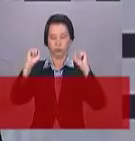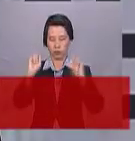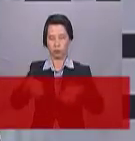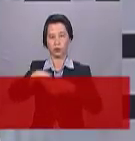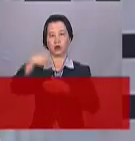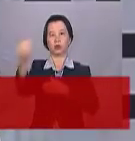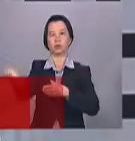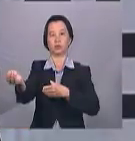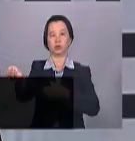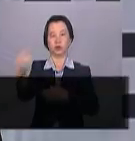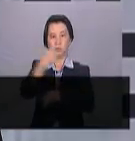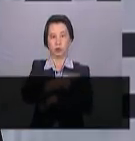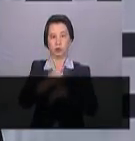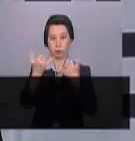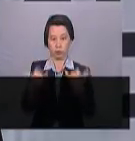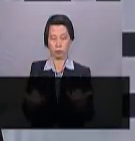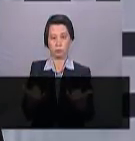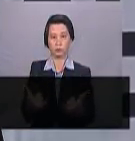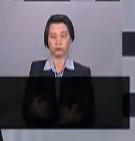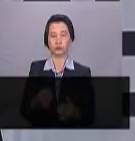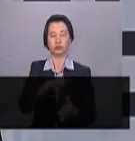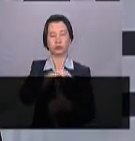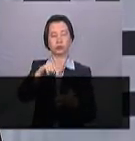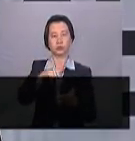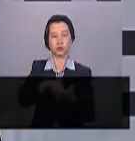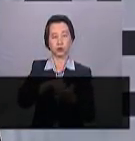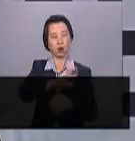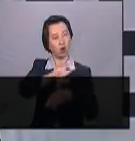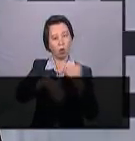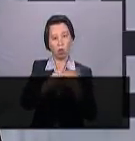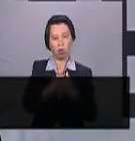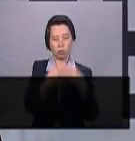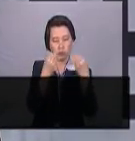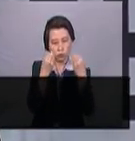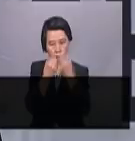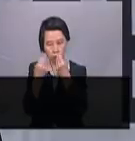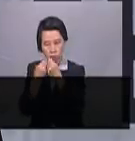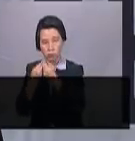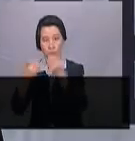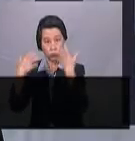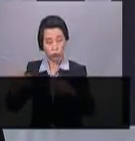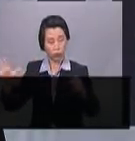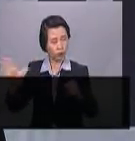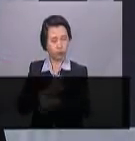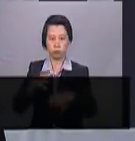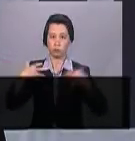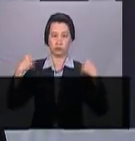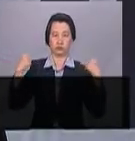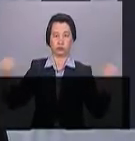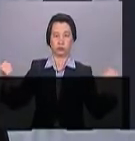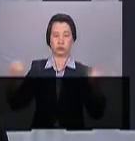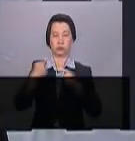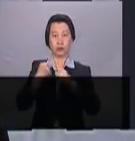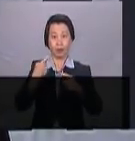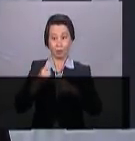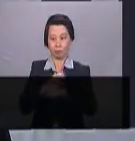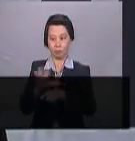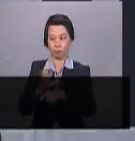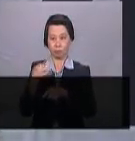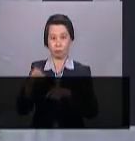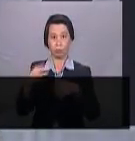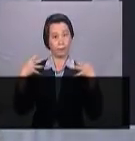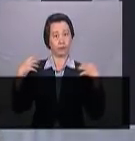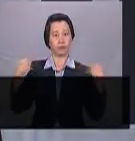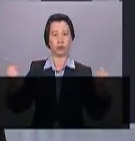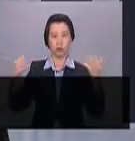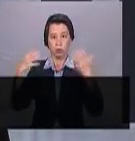discharge pada hari ini. Ini menjadikan jumlah kumulatif kes yang telah pulih sepenuhnya dari jangkitan COVID-19 dan